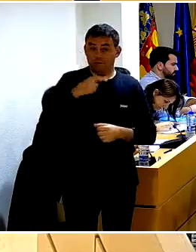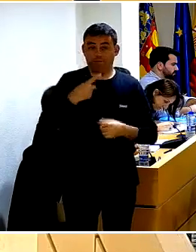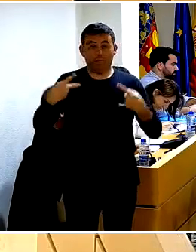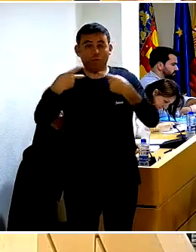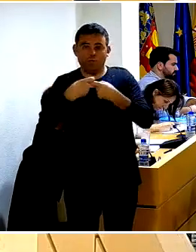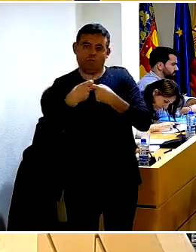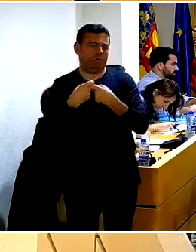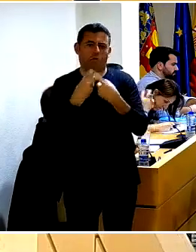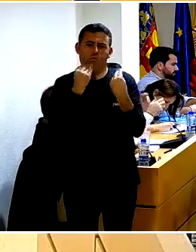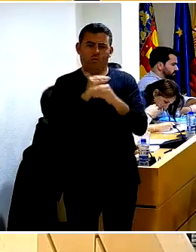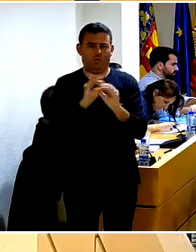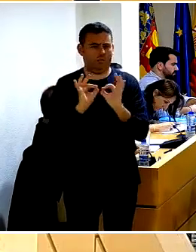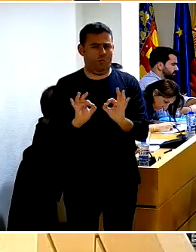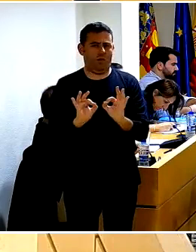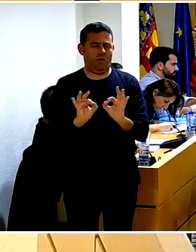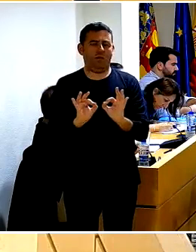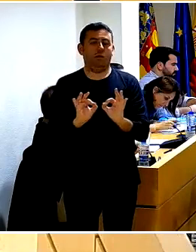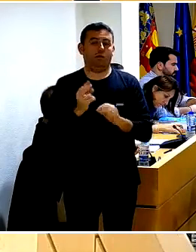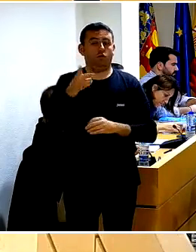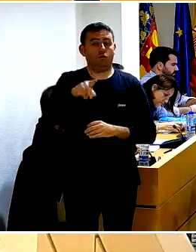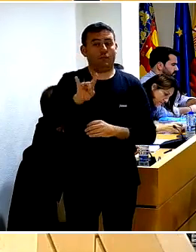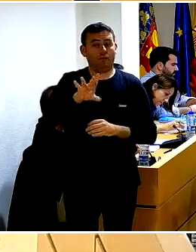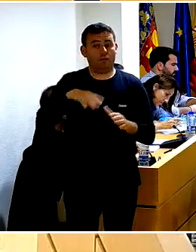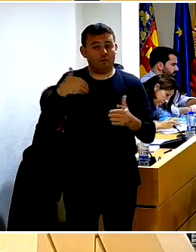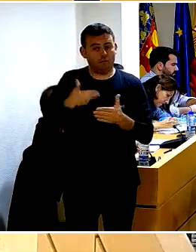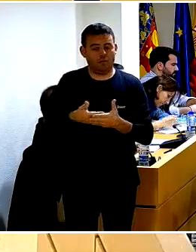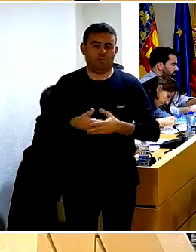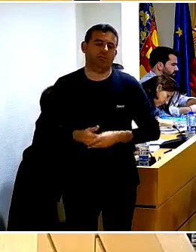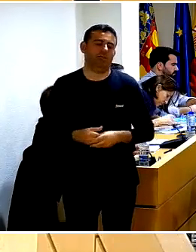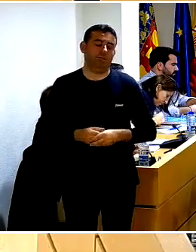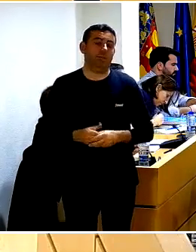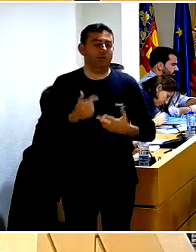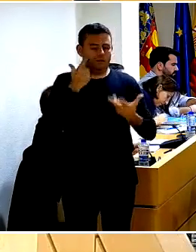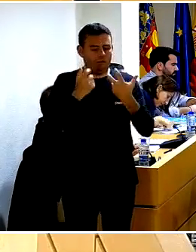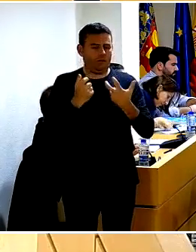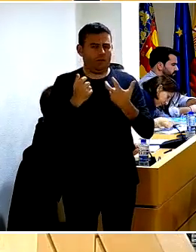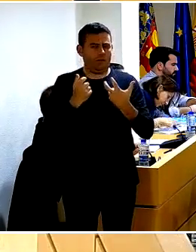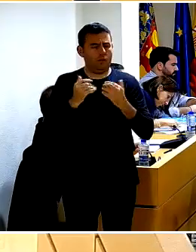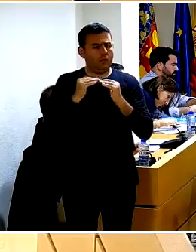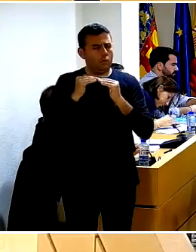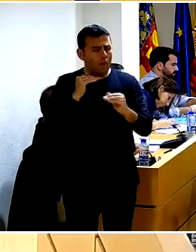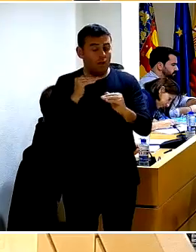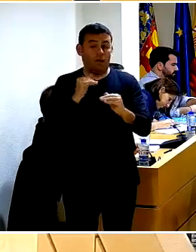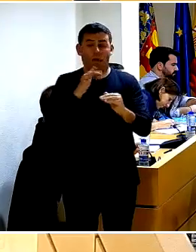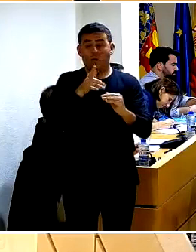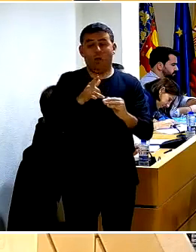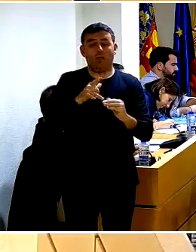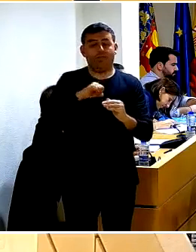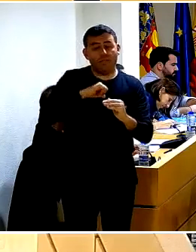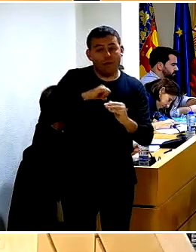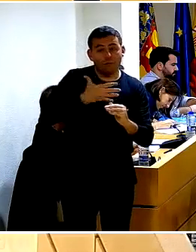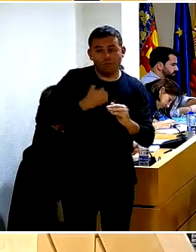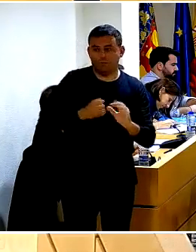2015, amb els comptes sanejats i sense deutes en els bancs. És important que aquestes dades